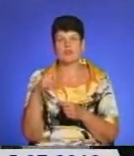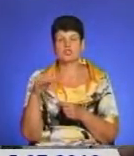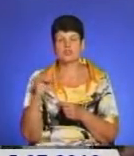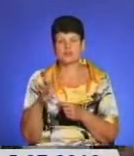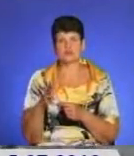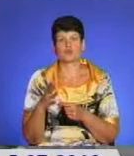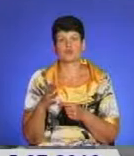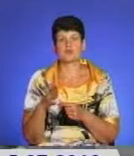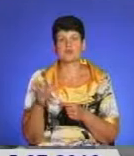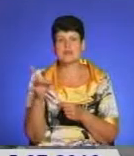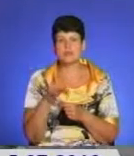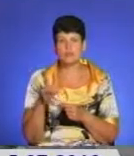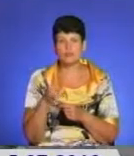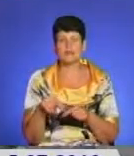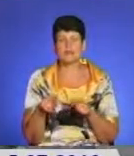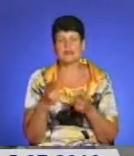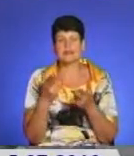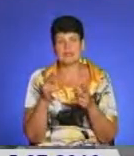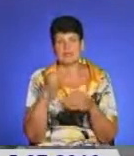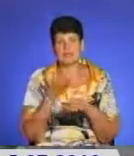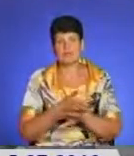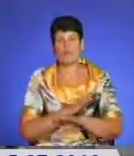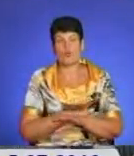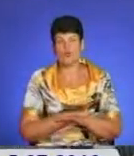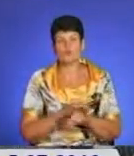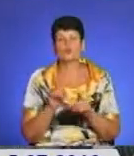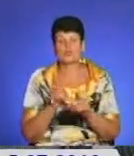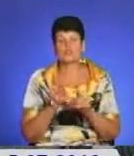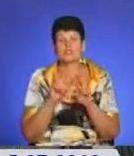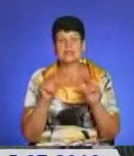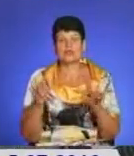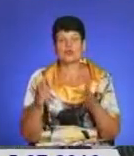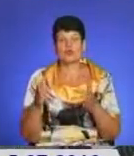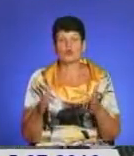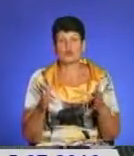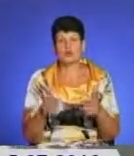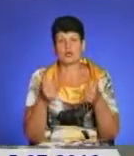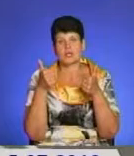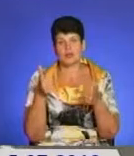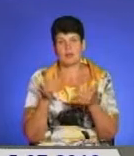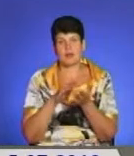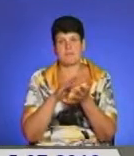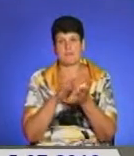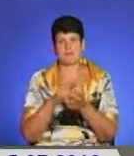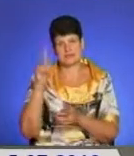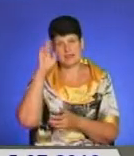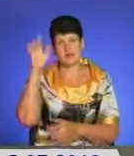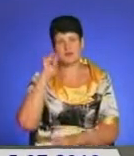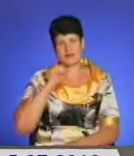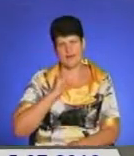Республікою, Грузія і, звичайно, з Польщею. Що ж, щасливої дороги і добрих мандрів, діти! Слава Україні! Героям!